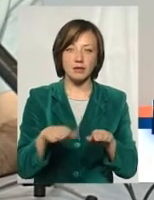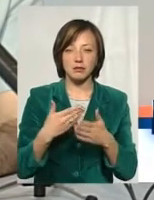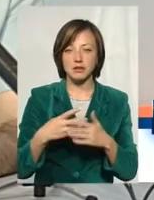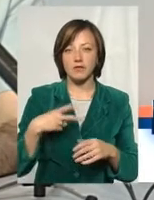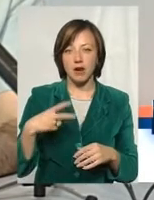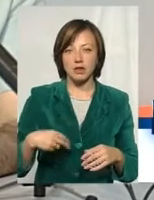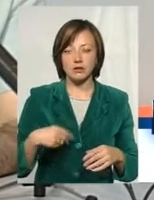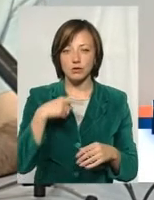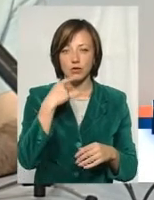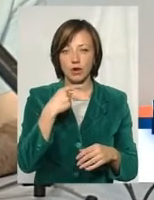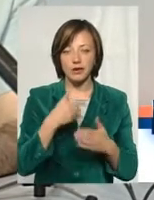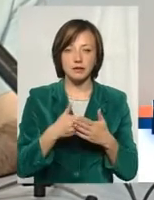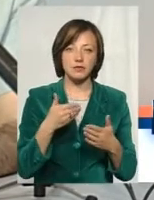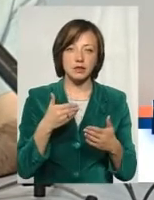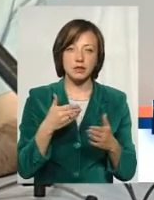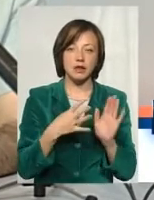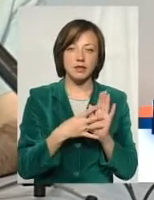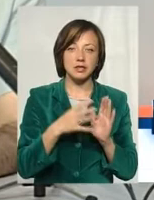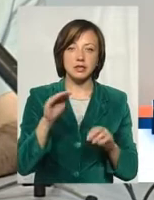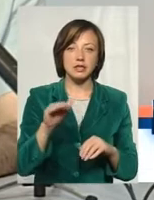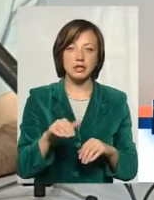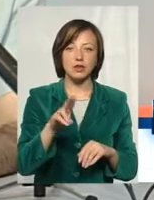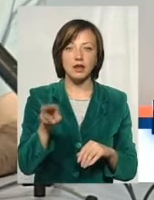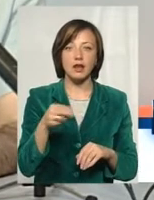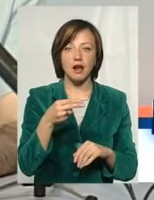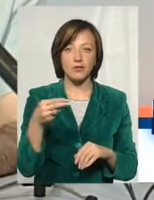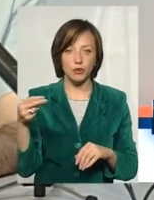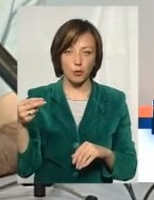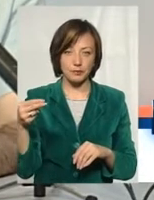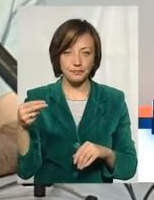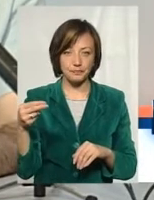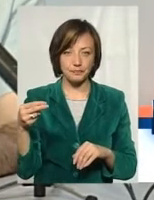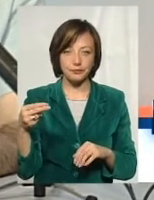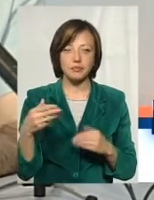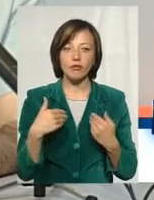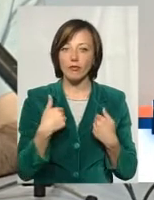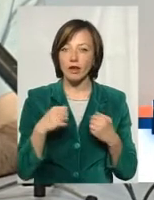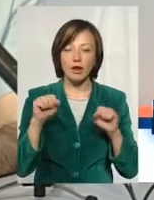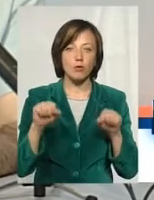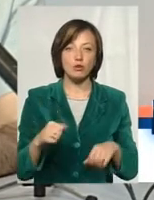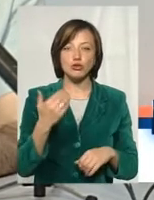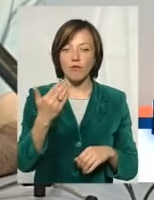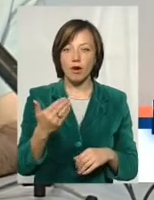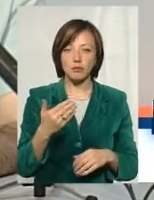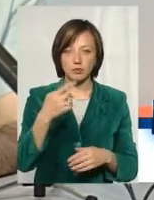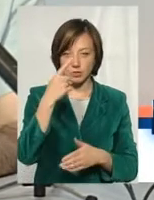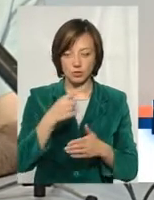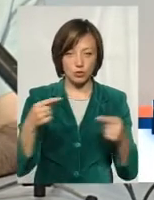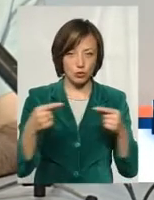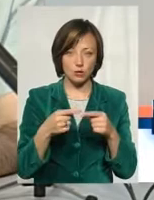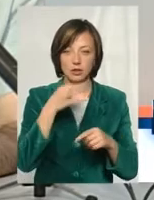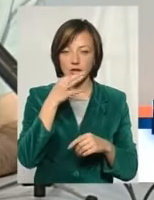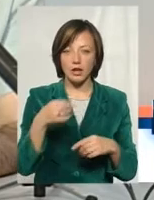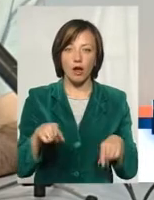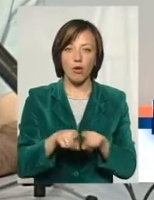там говорять, від 9 тисяч євро. Я можу вас запевнити, що сьогодні такої